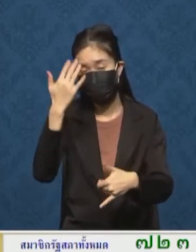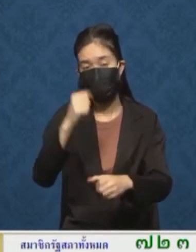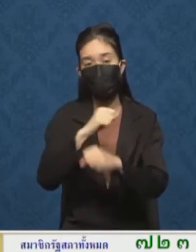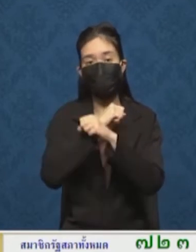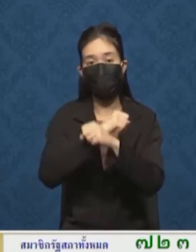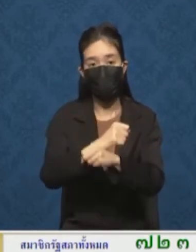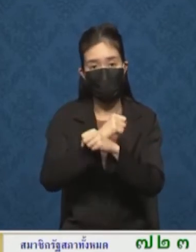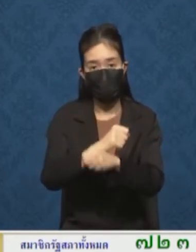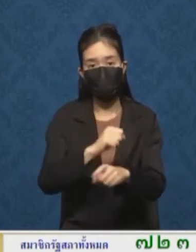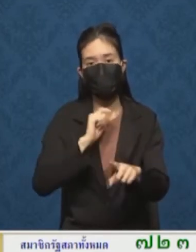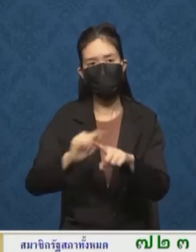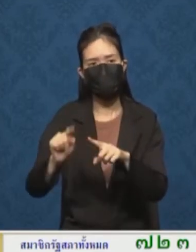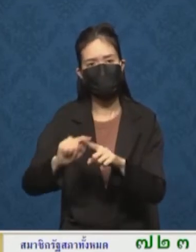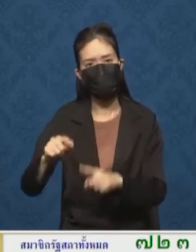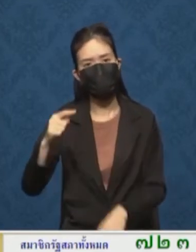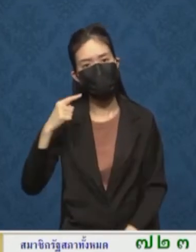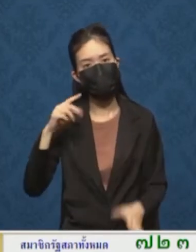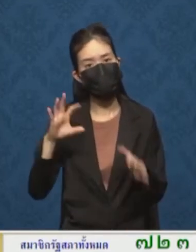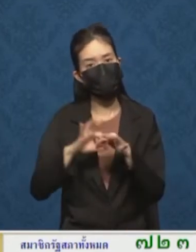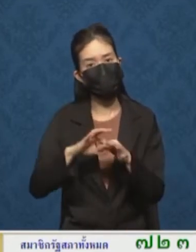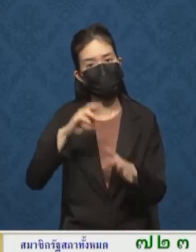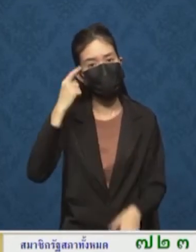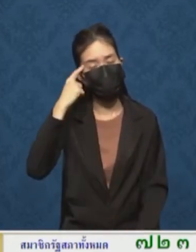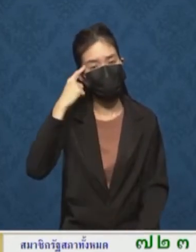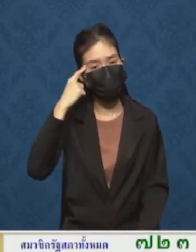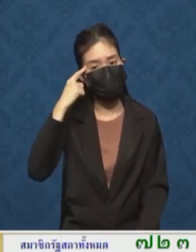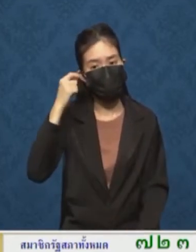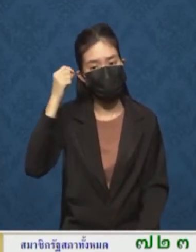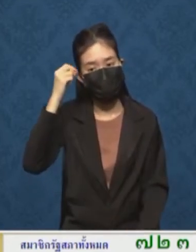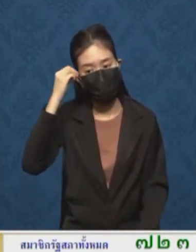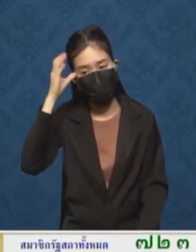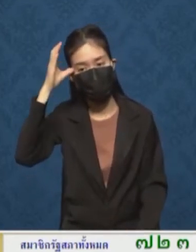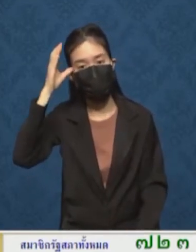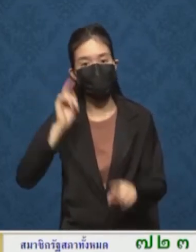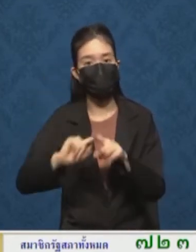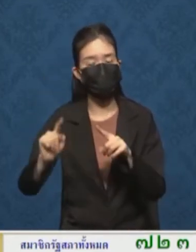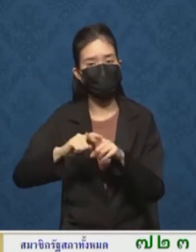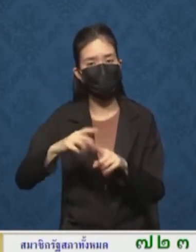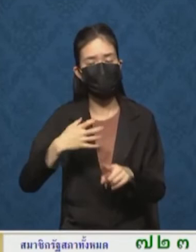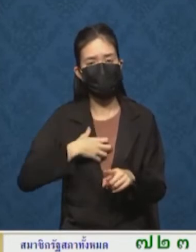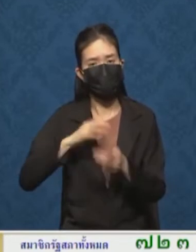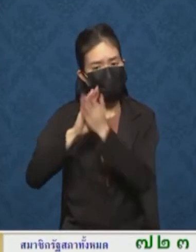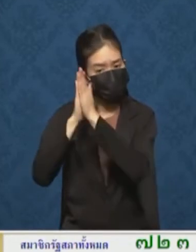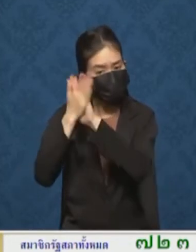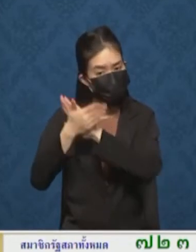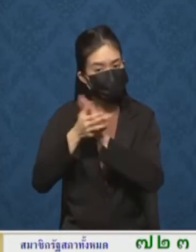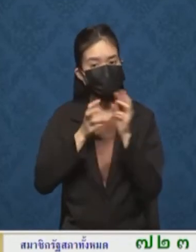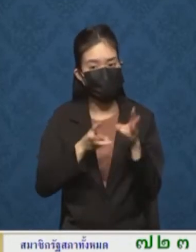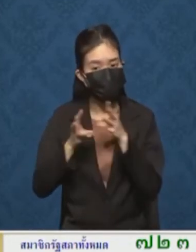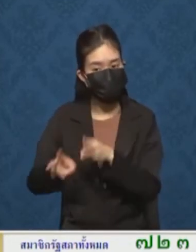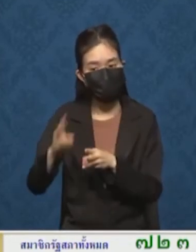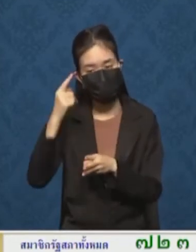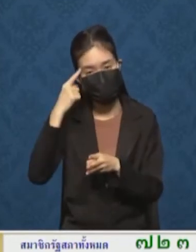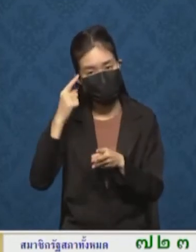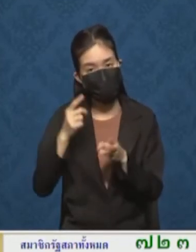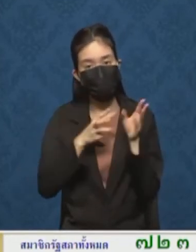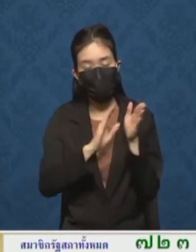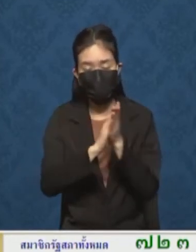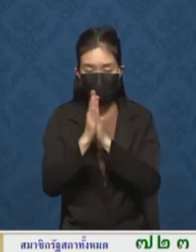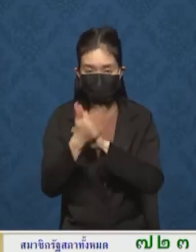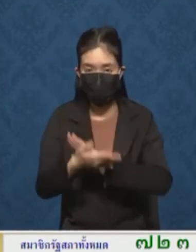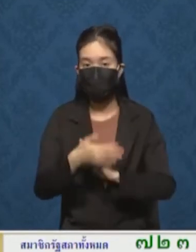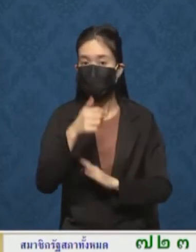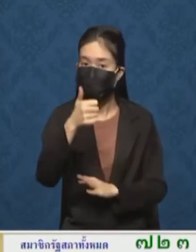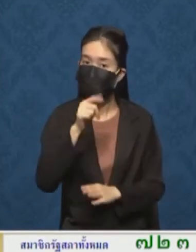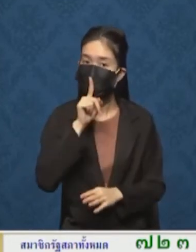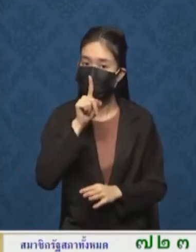าเป็เรื่องของความคิดความรู้ไปเปลยนใหเขาคิดอย่อื่นได้เหรอมีเตยรมากมนไมใช่เหืยก 6.